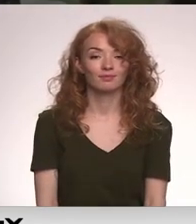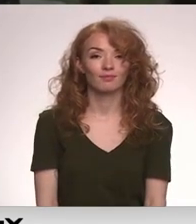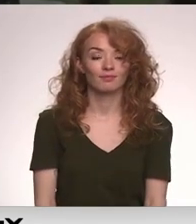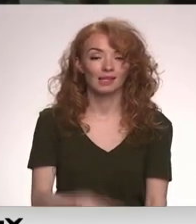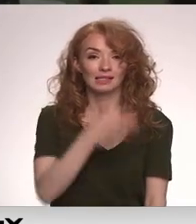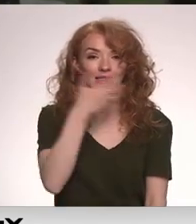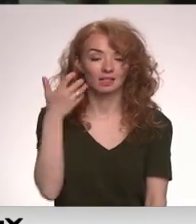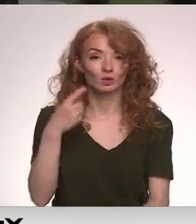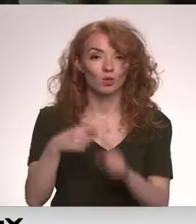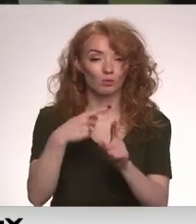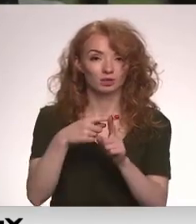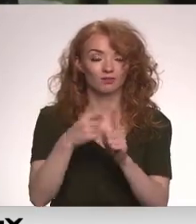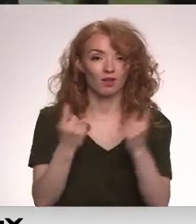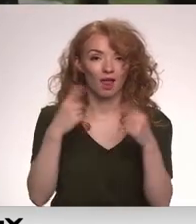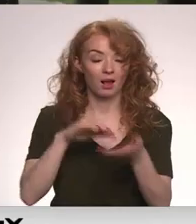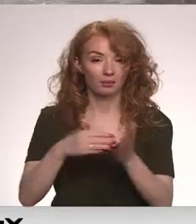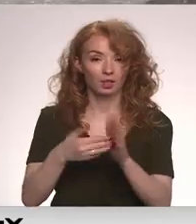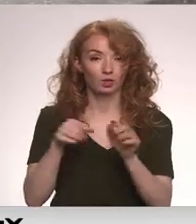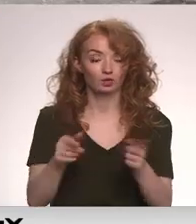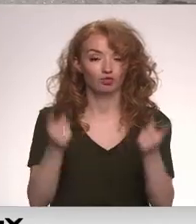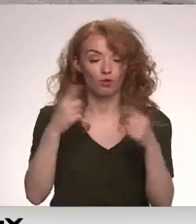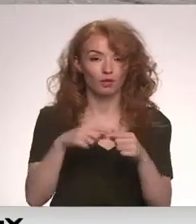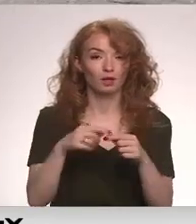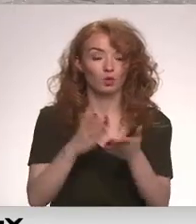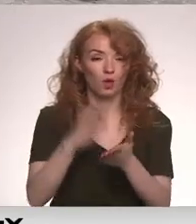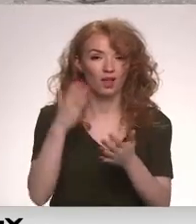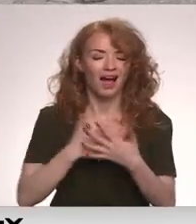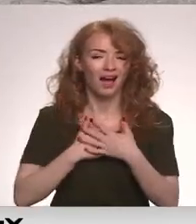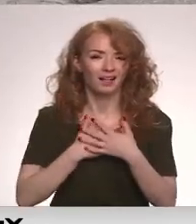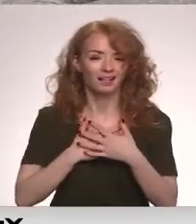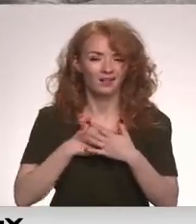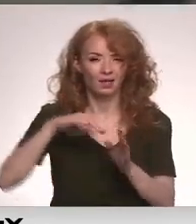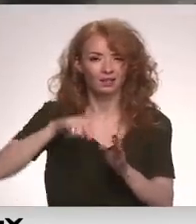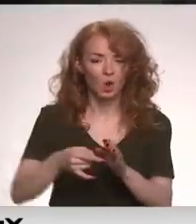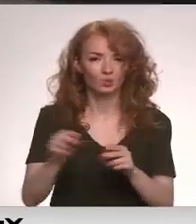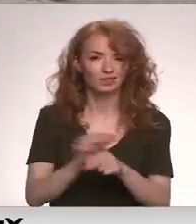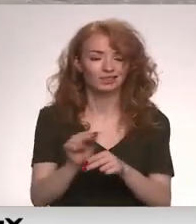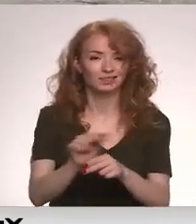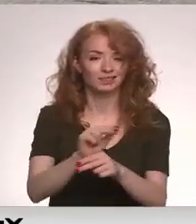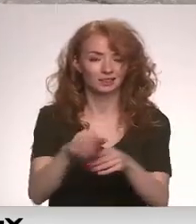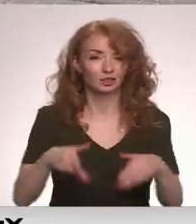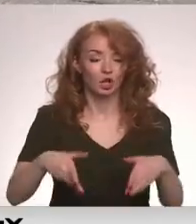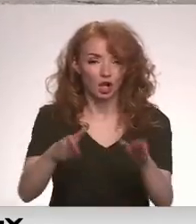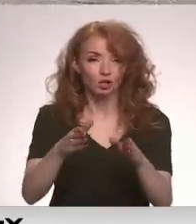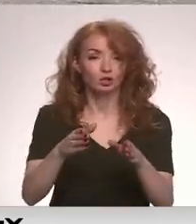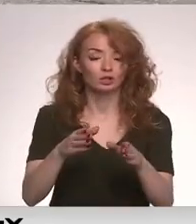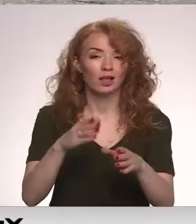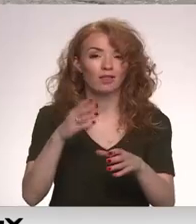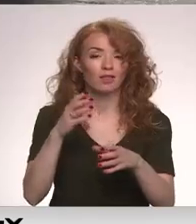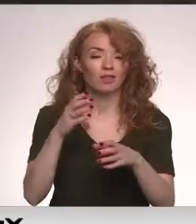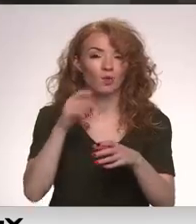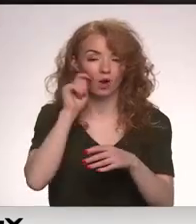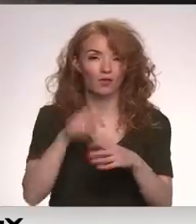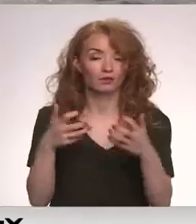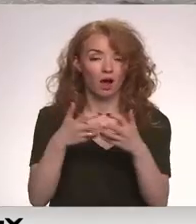Turoties siltiem un labvēlīgiem laika apstākļiem, šobrīd daudzviet norit intensīvi bedru labošanas darbi. Ģeopolitiskās situācijas